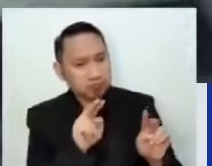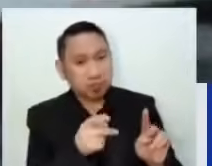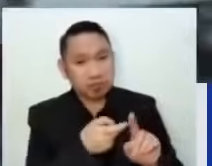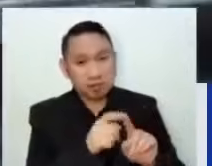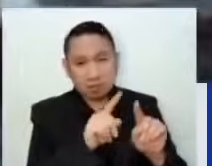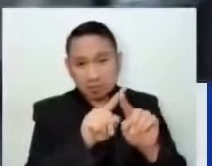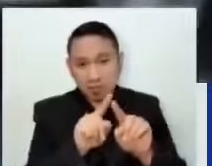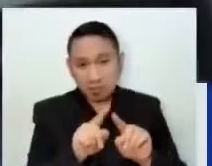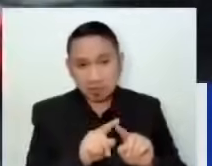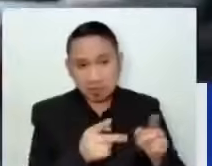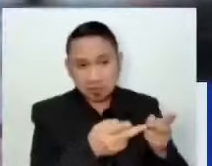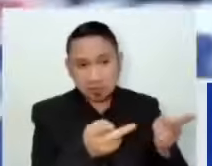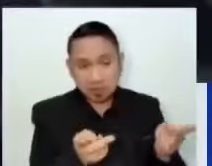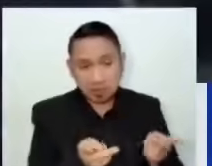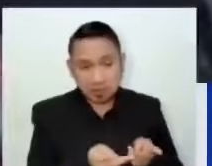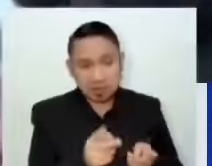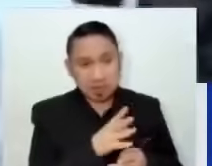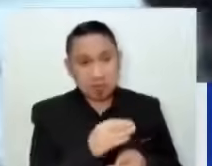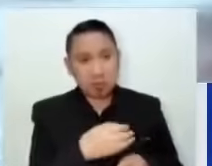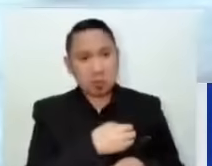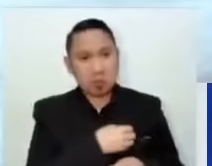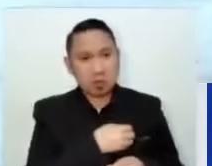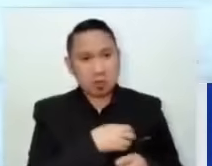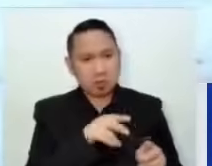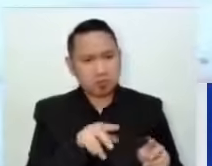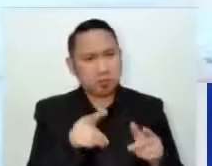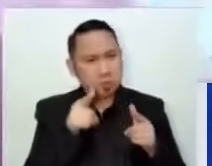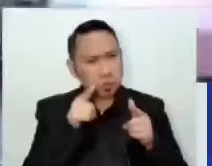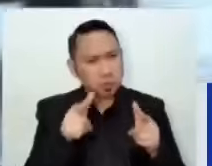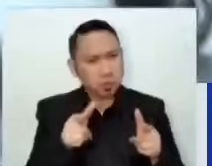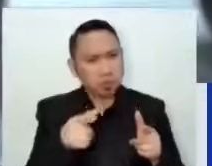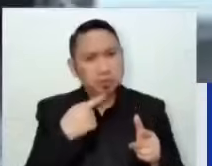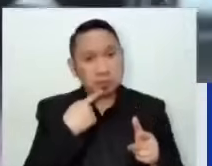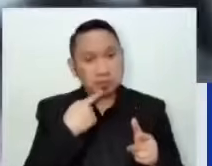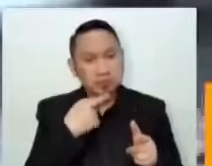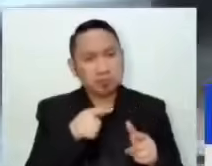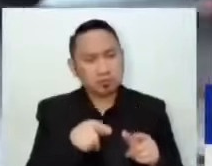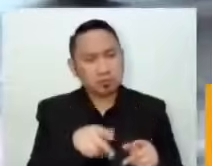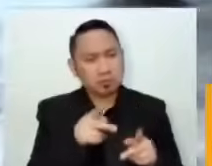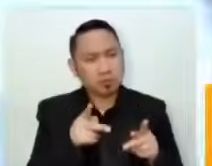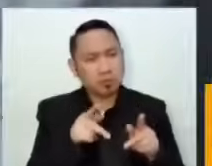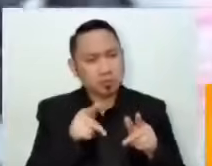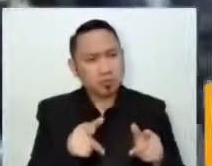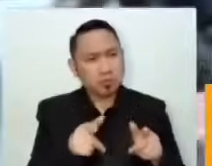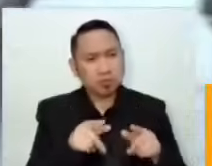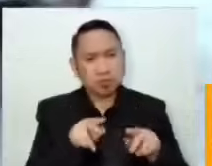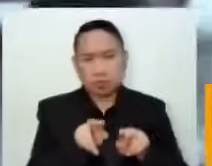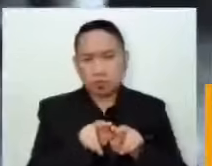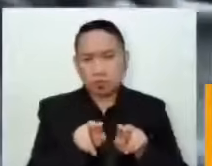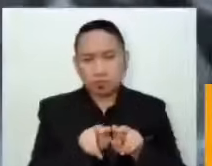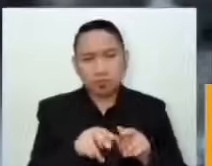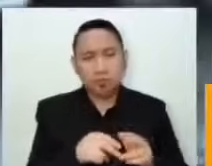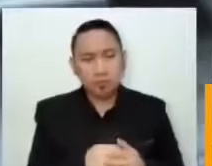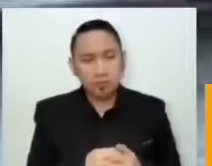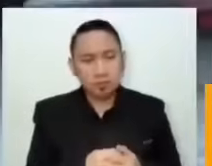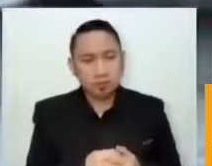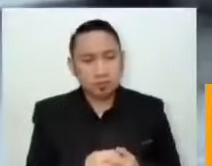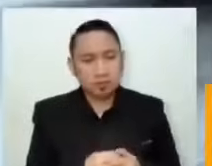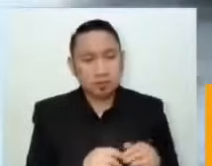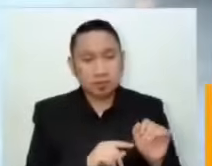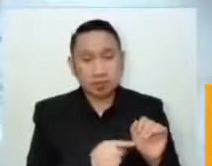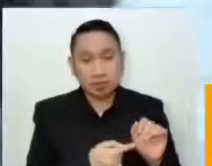ating kapulisan. Normal naman po yung sitwasyon sa pampublikong transportasyon natin. Nagsimula po ng 5:15 yung